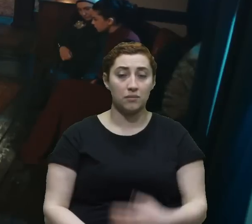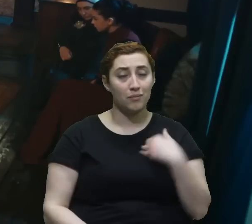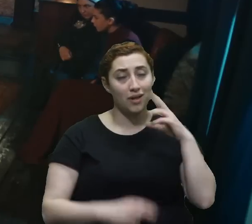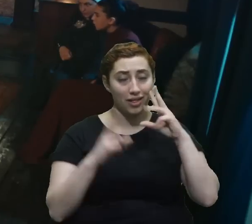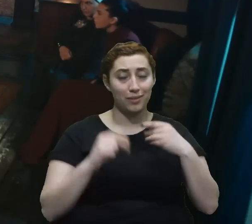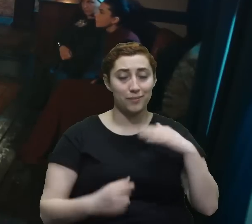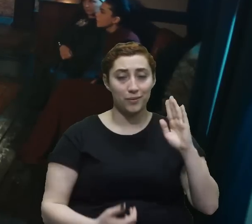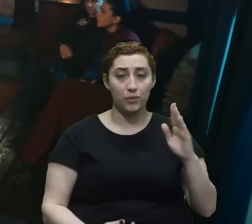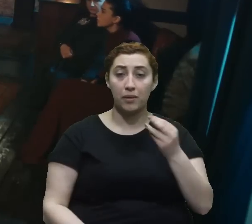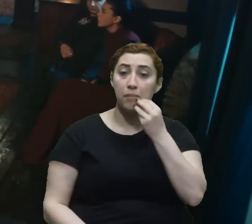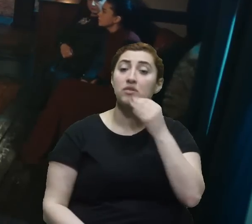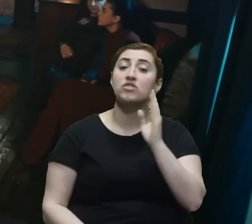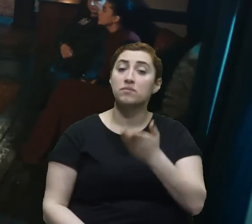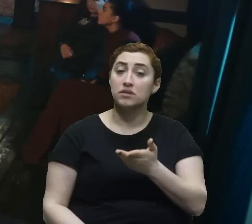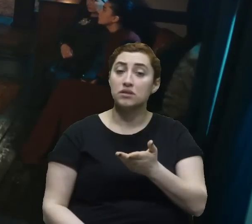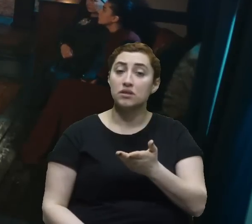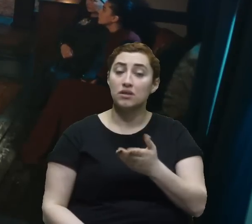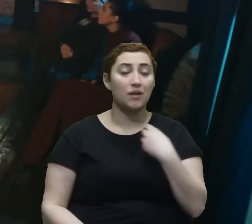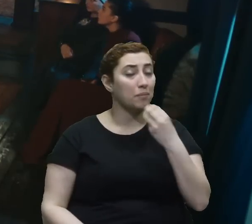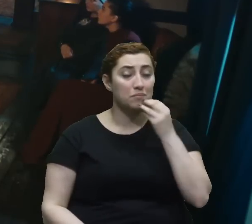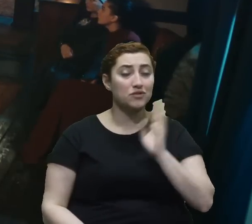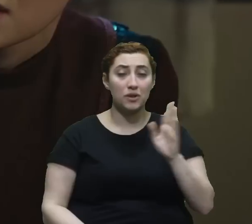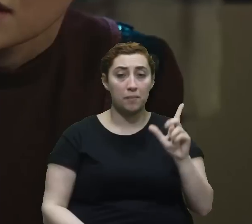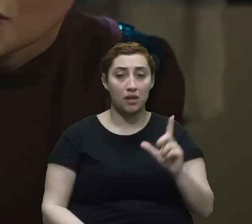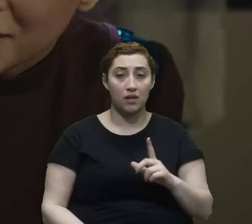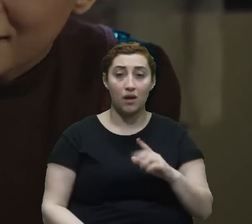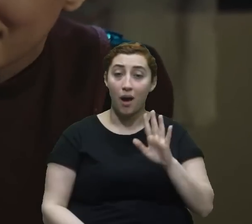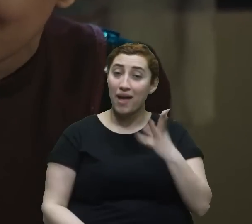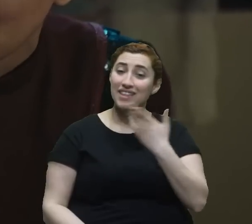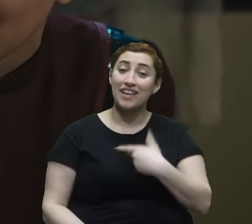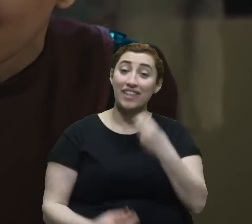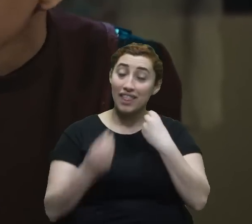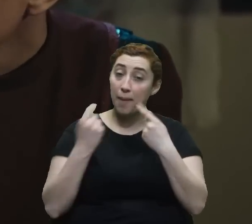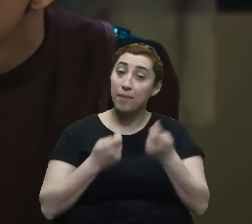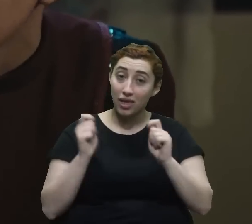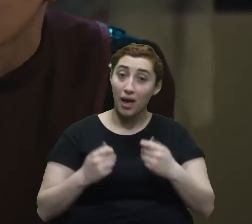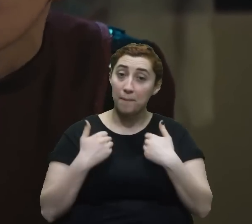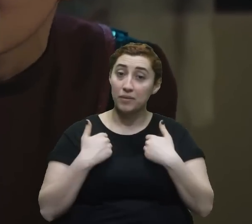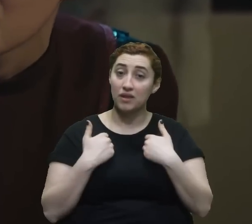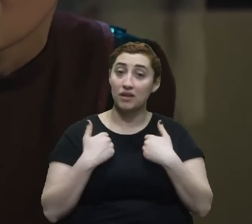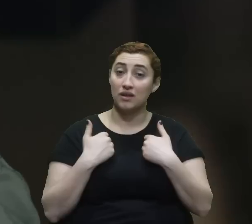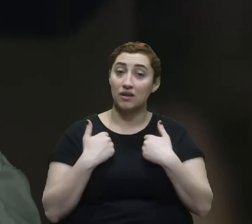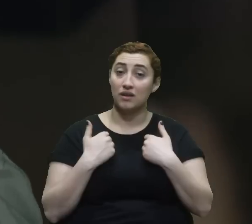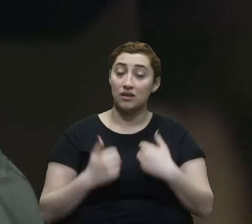Ben yatacağım. Yemek yemeyecek misin? Yemeyeceğim Leyla. Oysa en sevdiğin yemeklerden yaptık.